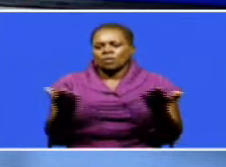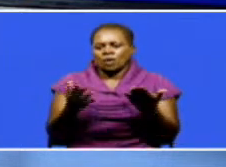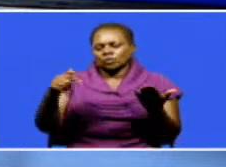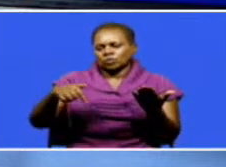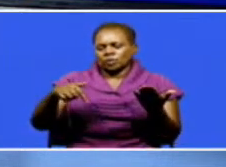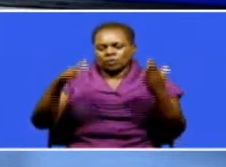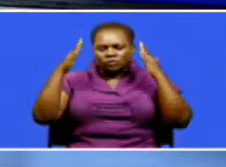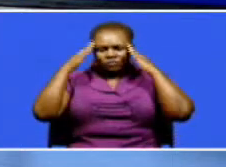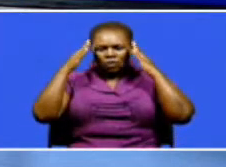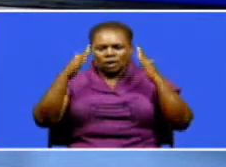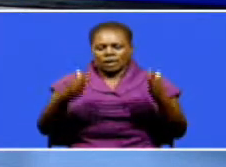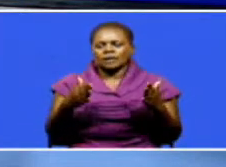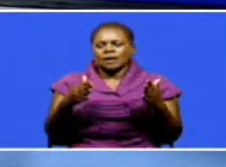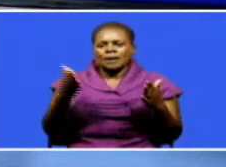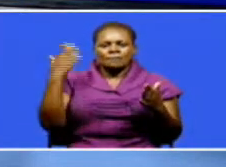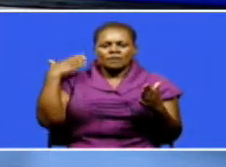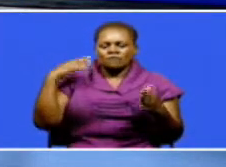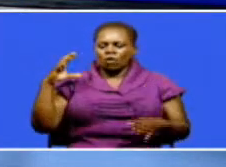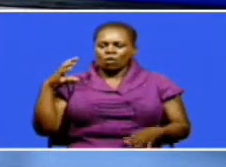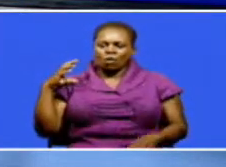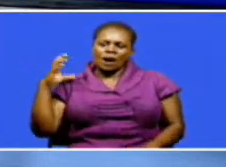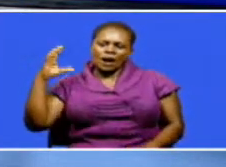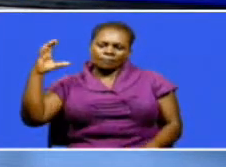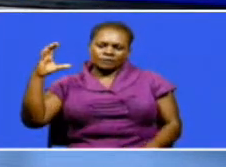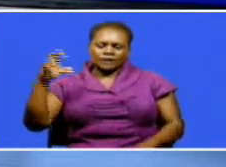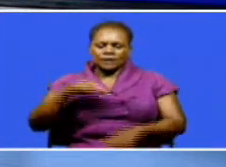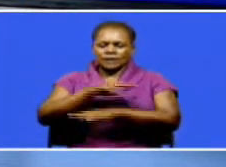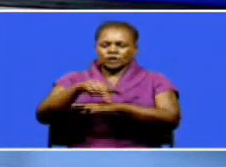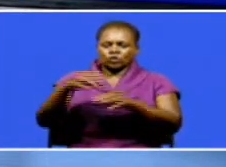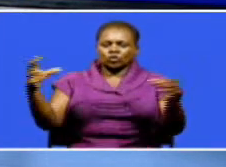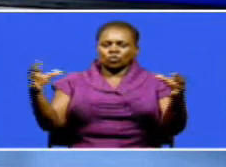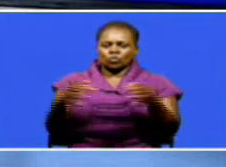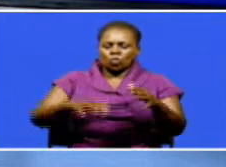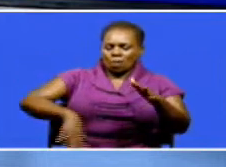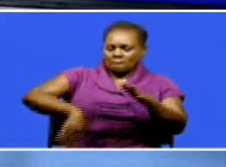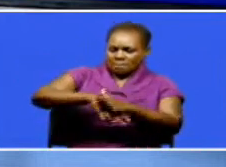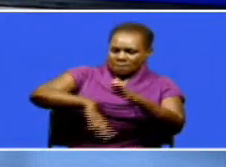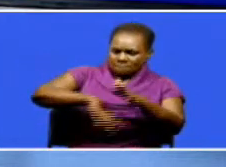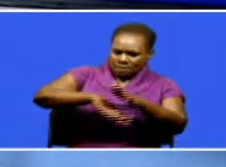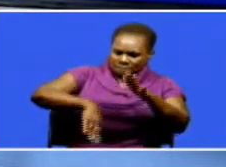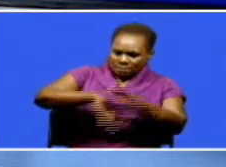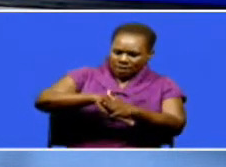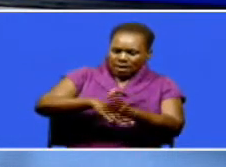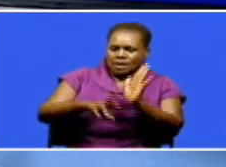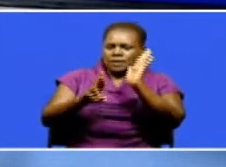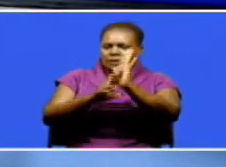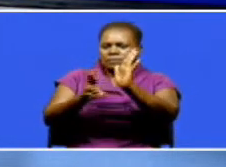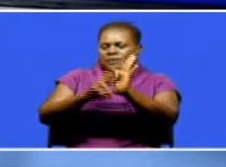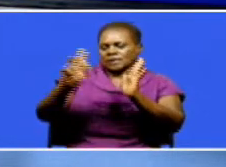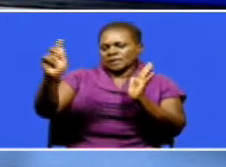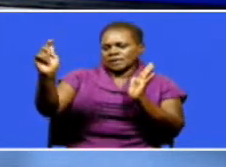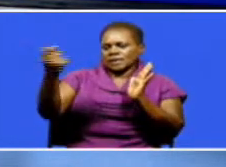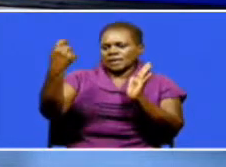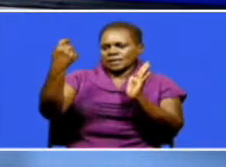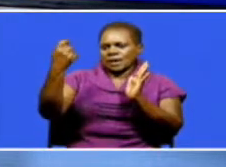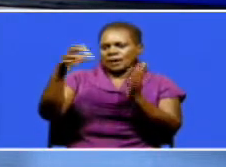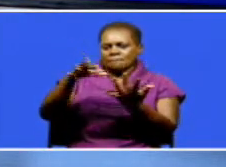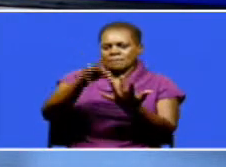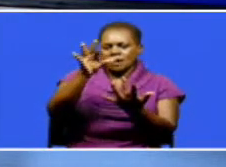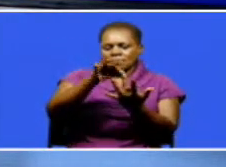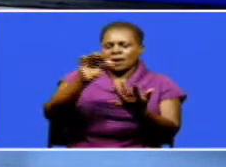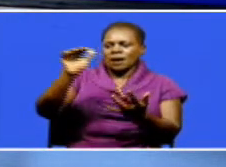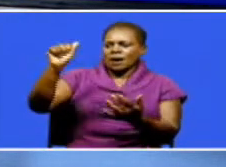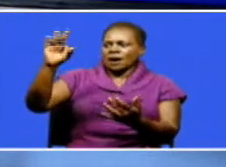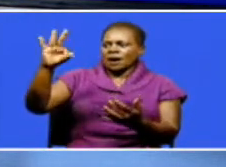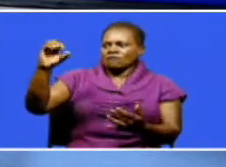ya leo mtazamaji. Aliwahi kuwa kapteni wa timu ya taifa ya Harambee Stars iliyowakilisha Kenya kwenye mchuano wa